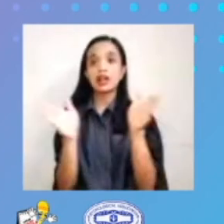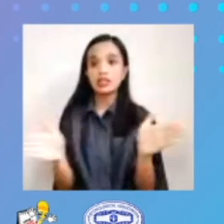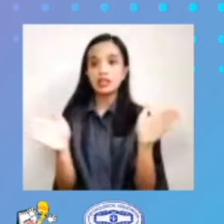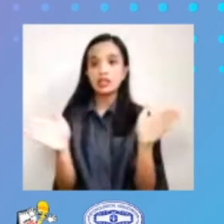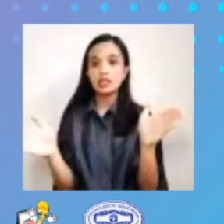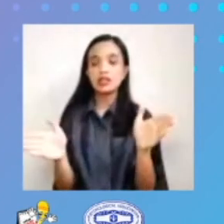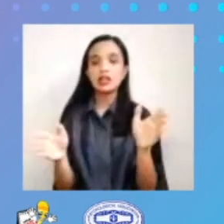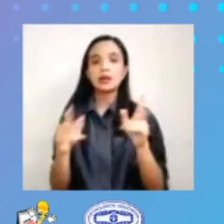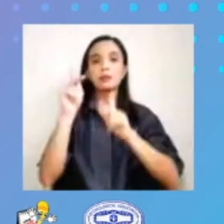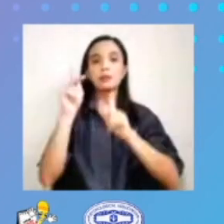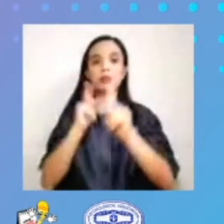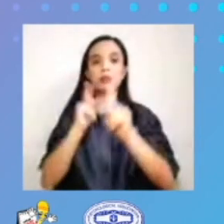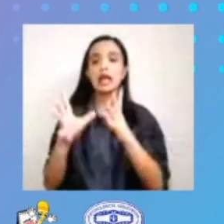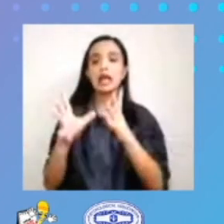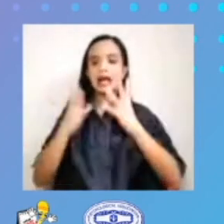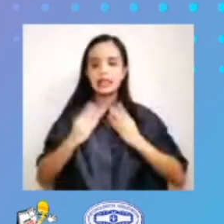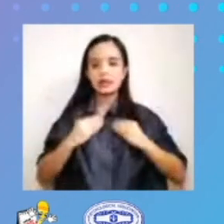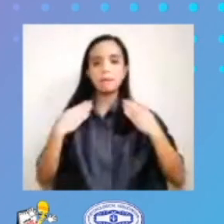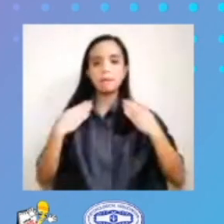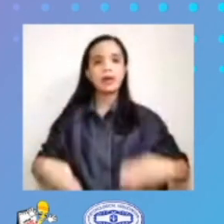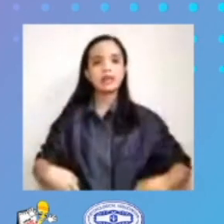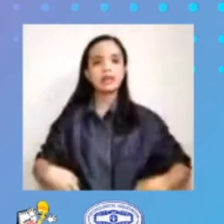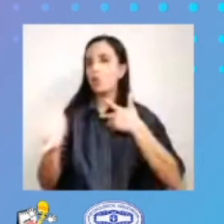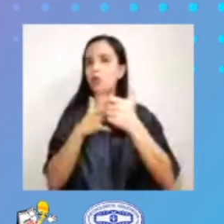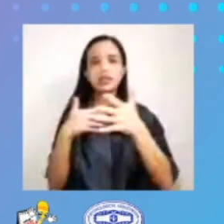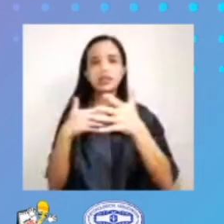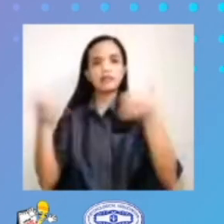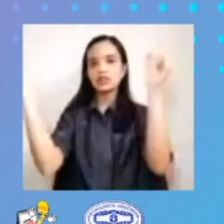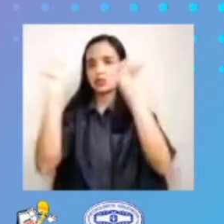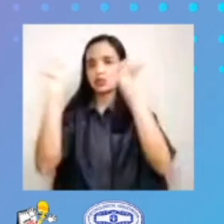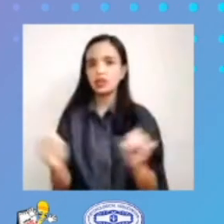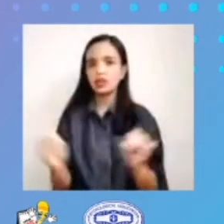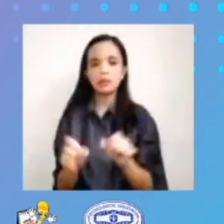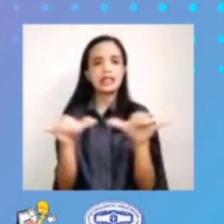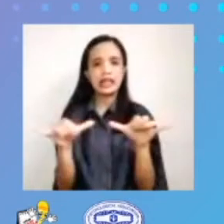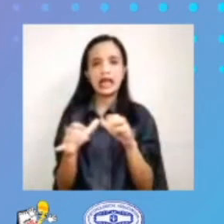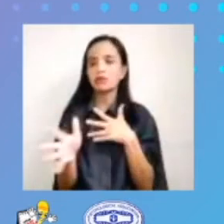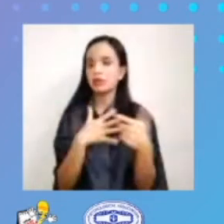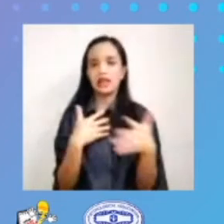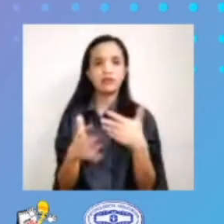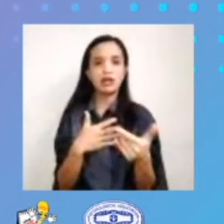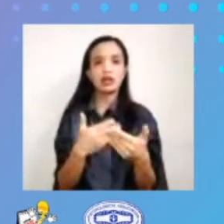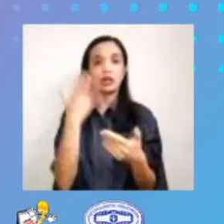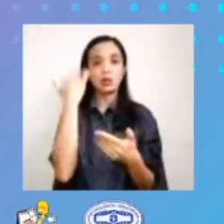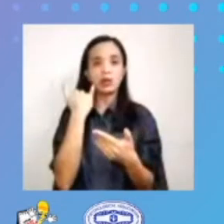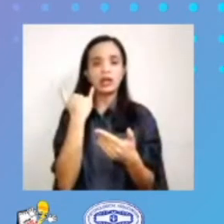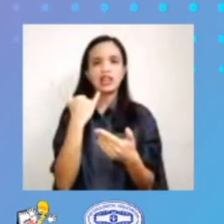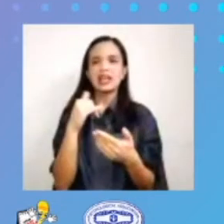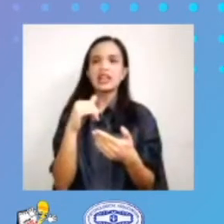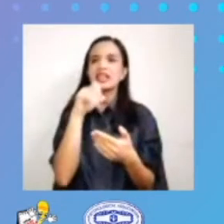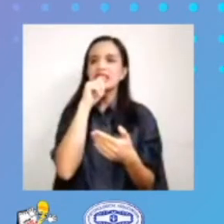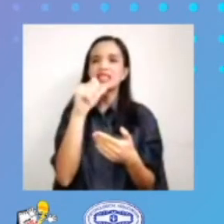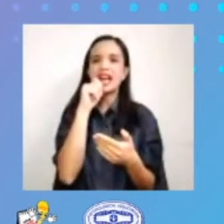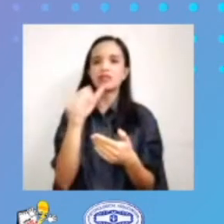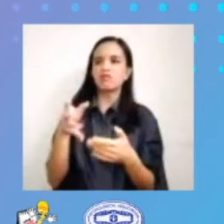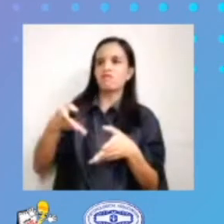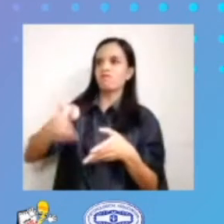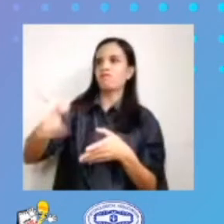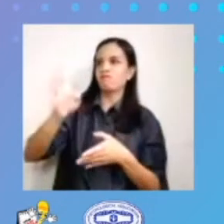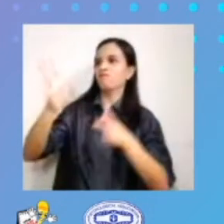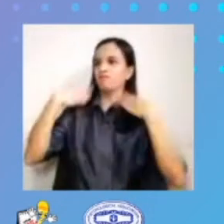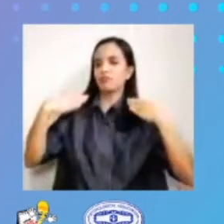Yes! Sometimes it's what we do that causes stress and we don't realize it. Habits are not easy to change. Try to let go of